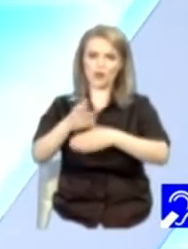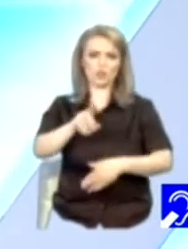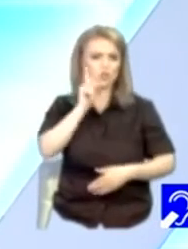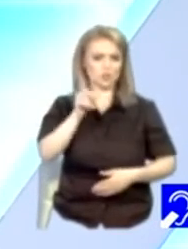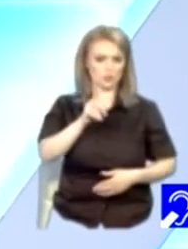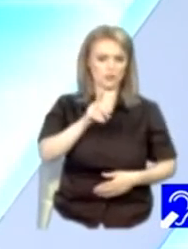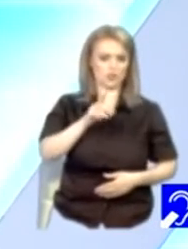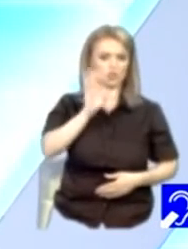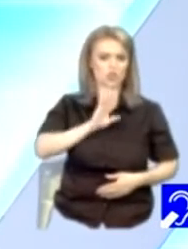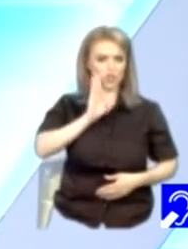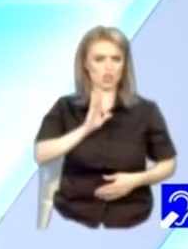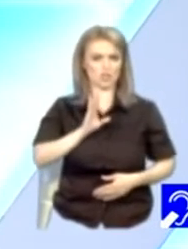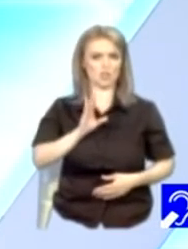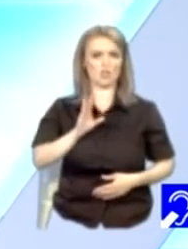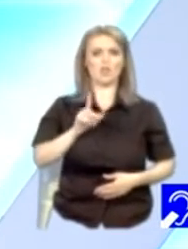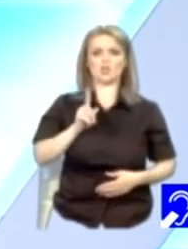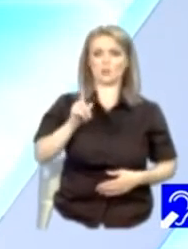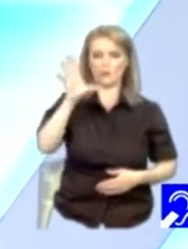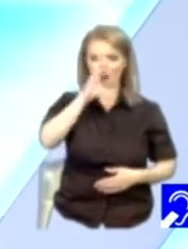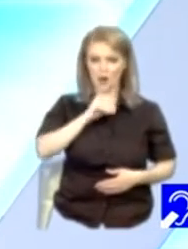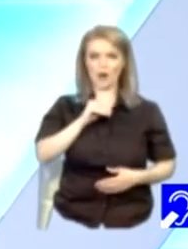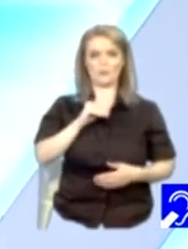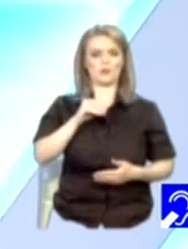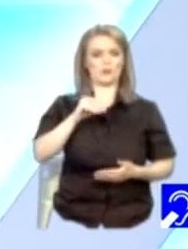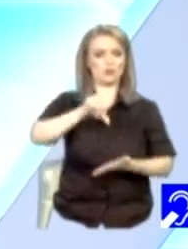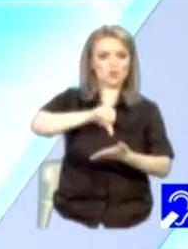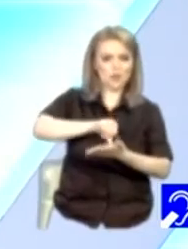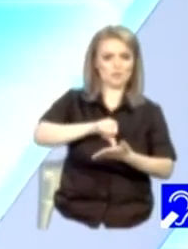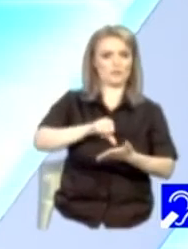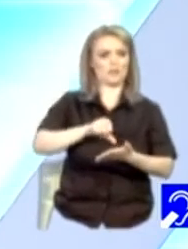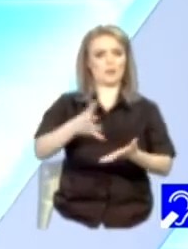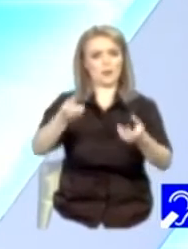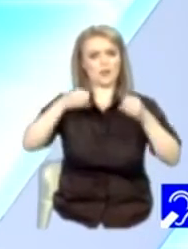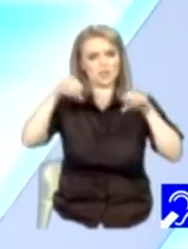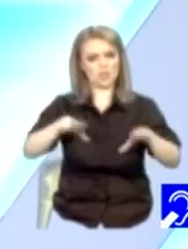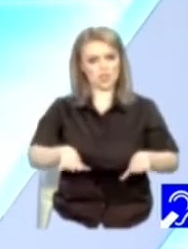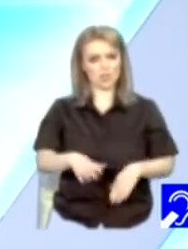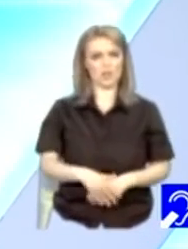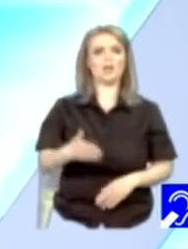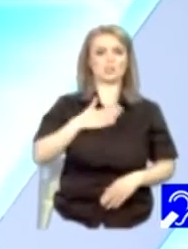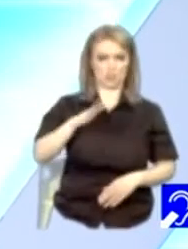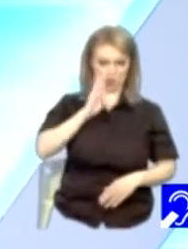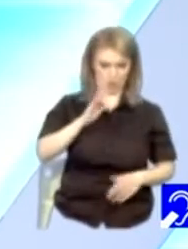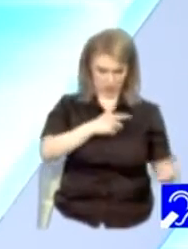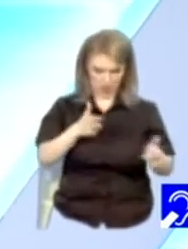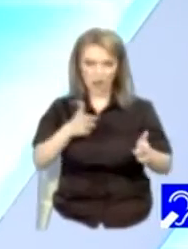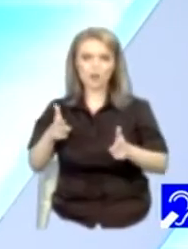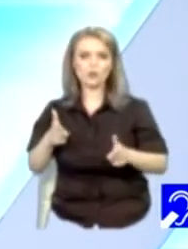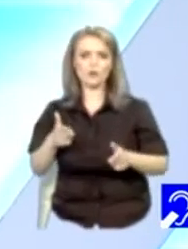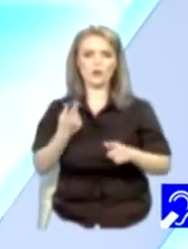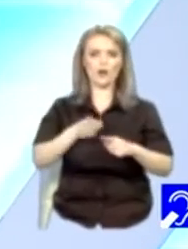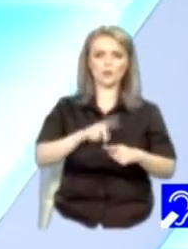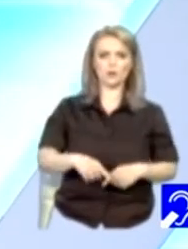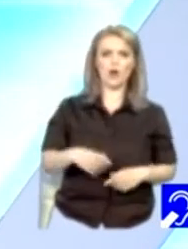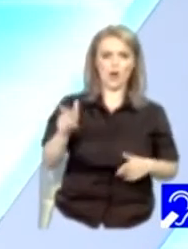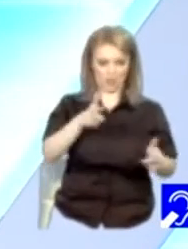trebuie promovate la nivel de luarea deciziilor, în primul rând. Femeile noastre sunt suprapregătite, sunt gata